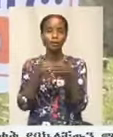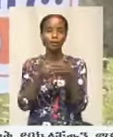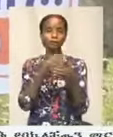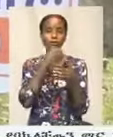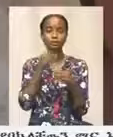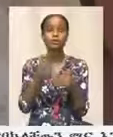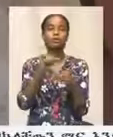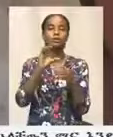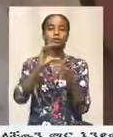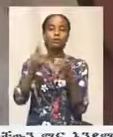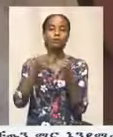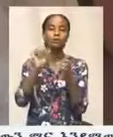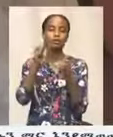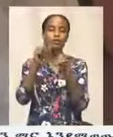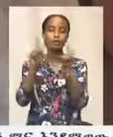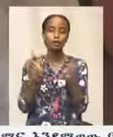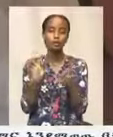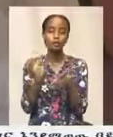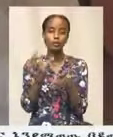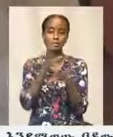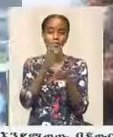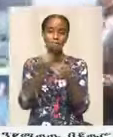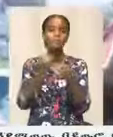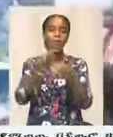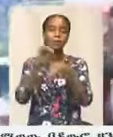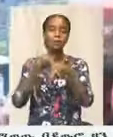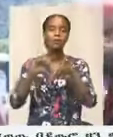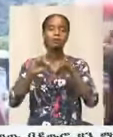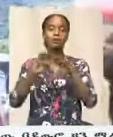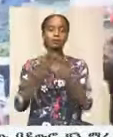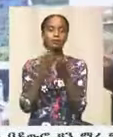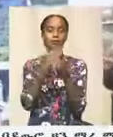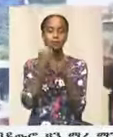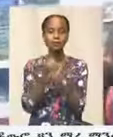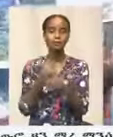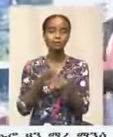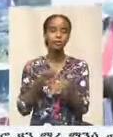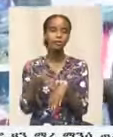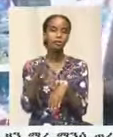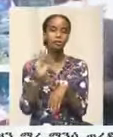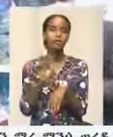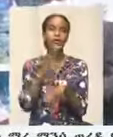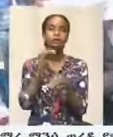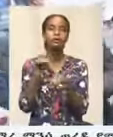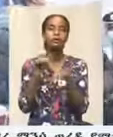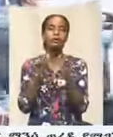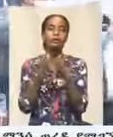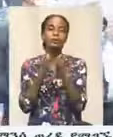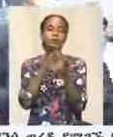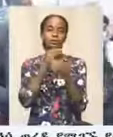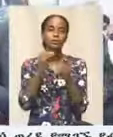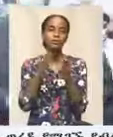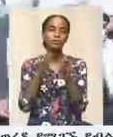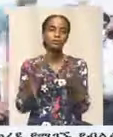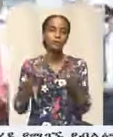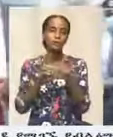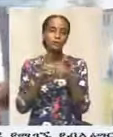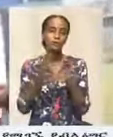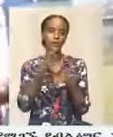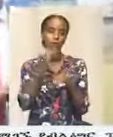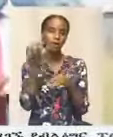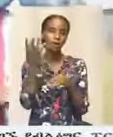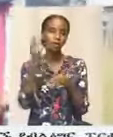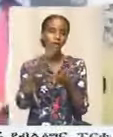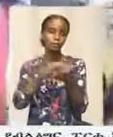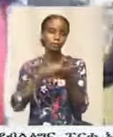በክልሉ ከ10 በላይ የሬዲዮ ቅርንጫፍ ጣቢያዎችን በመክፈት እየሰራ ይገኛል። አሁን ደግሞ የወልቂጤ ኤፍኤም ማስፋፊያ ቅርንጫፍ ከ14 ሚሊዮን